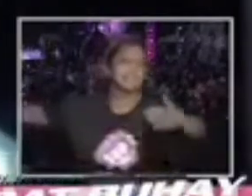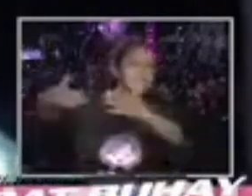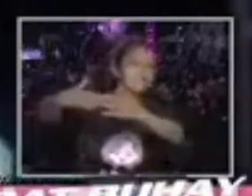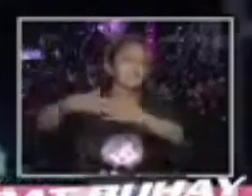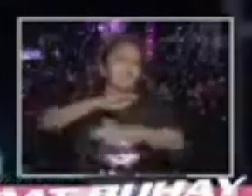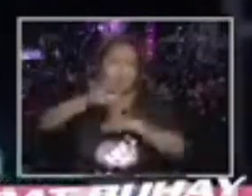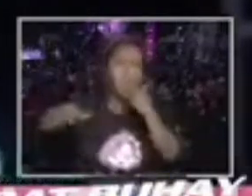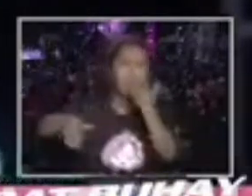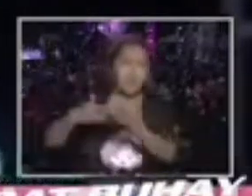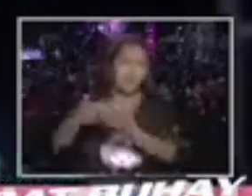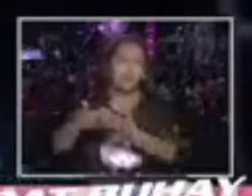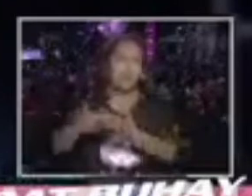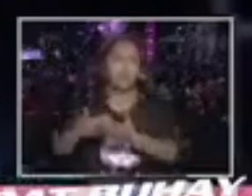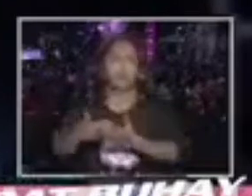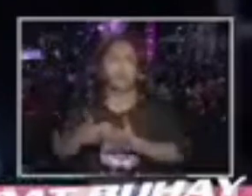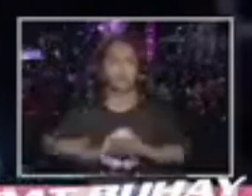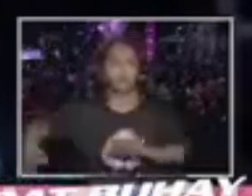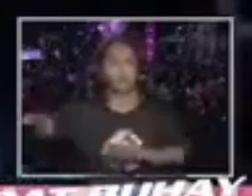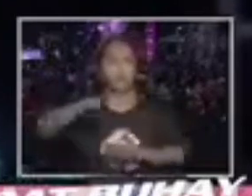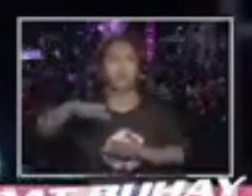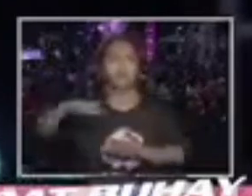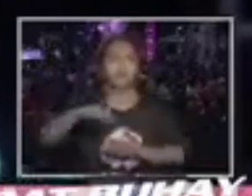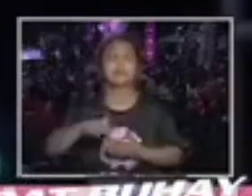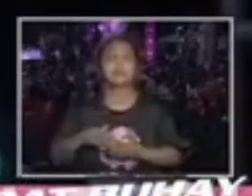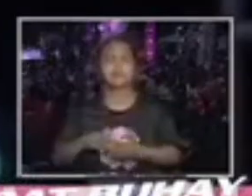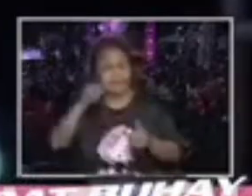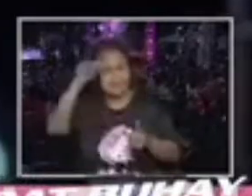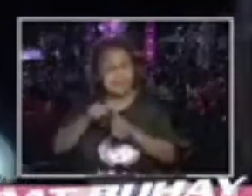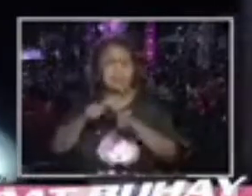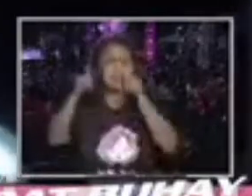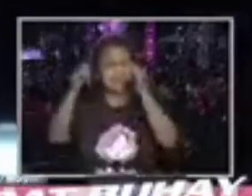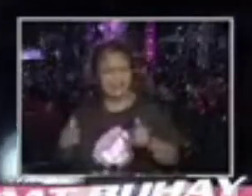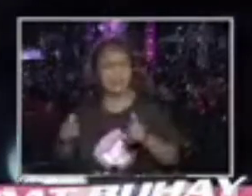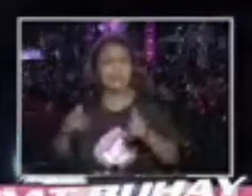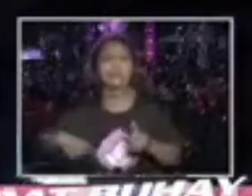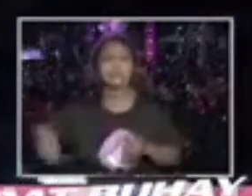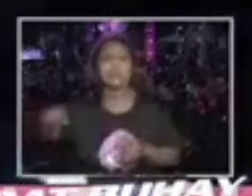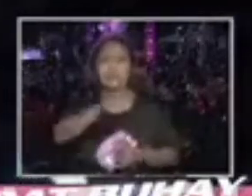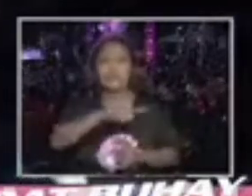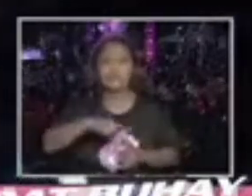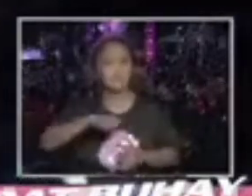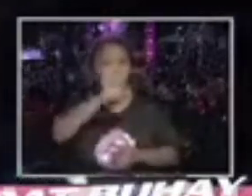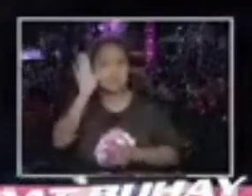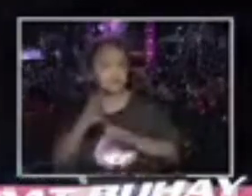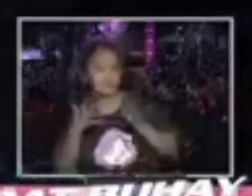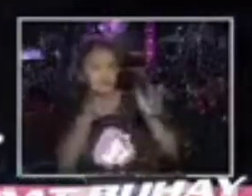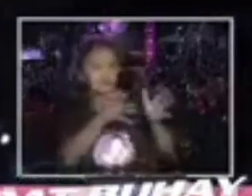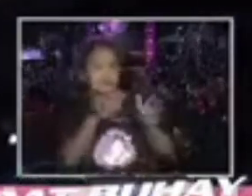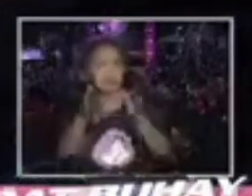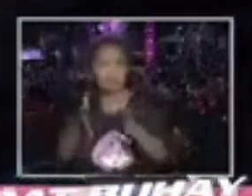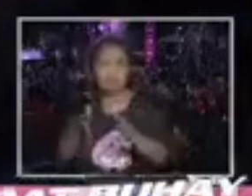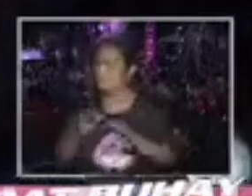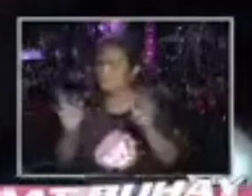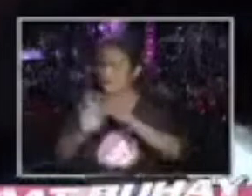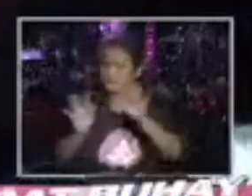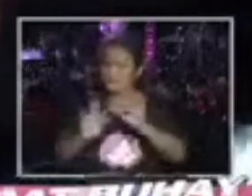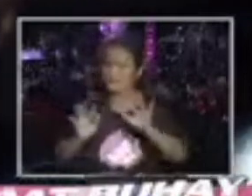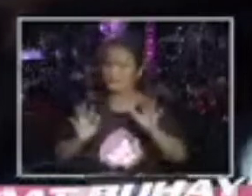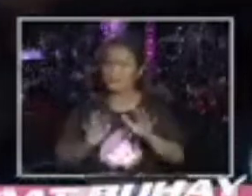lahat. Lumalabas sa nakasanayan, walang iniiwan,